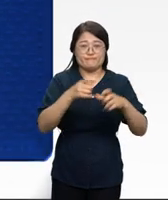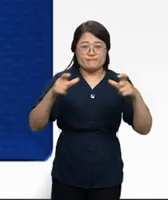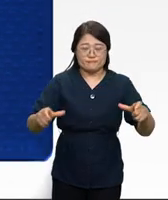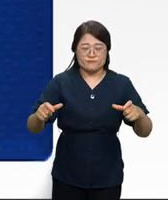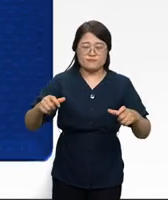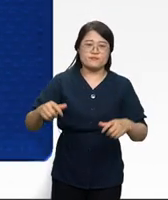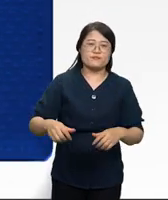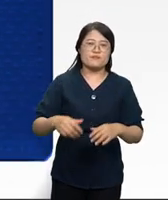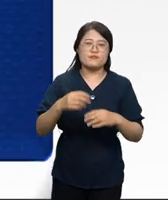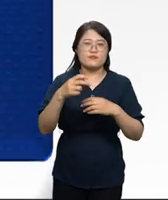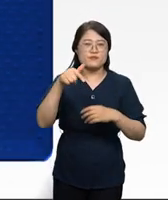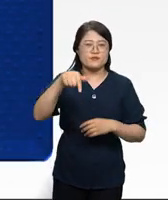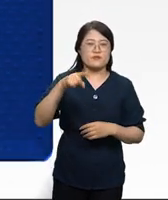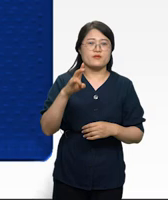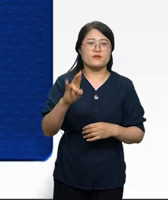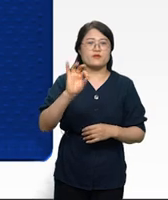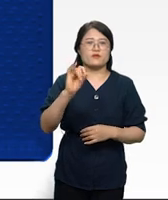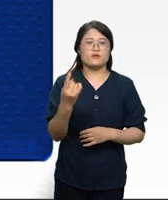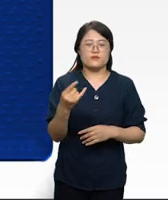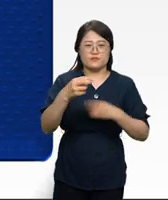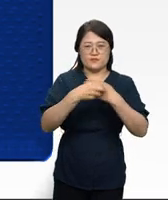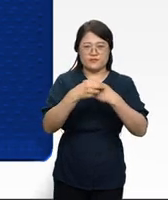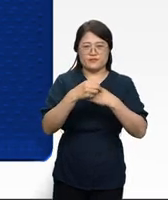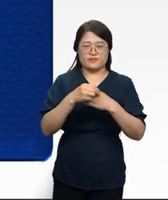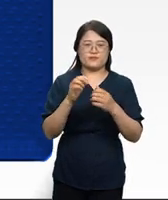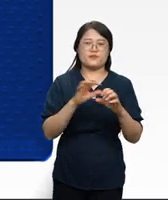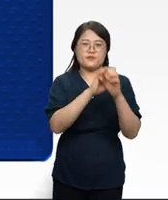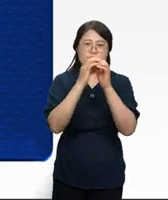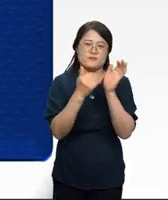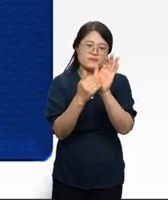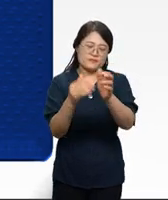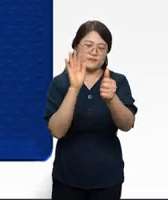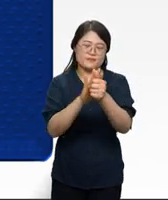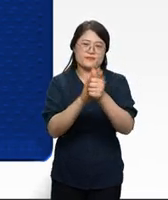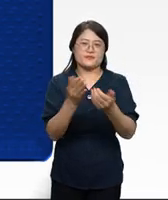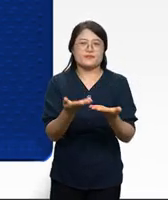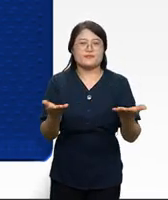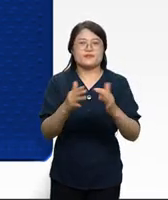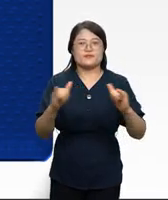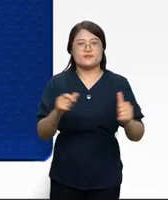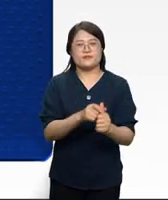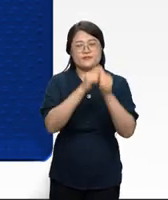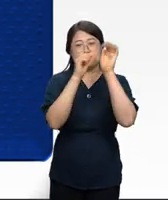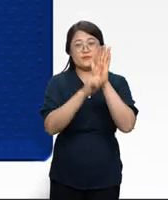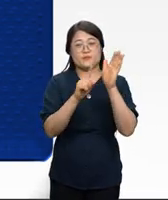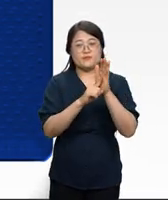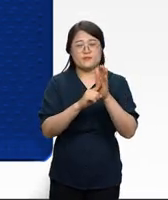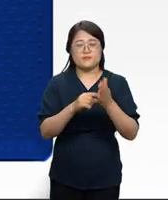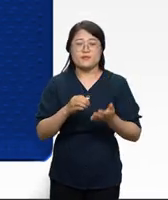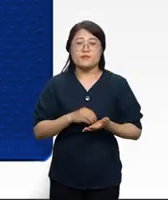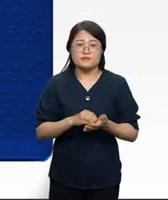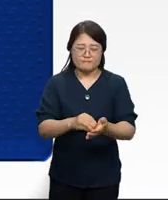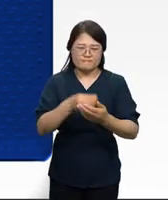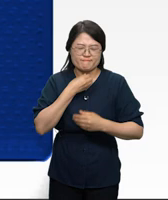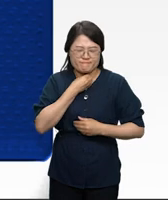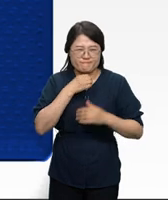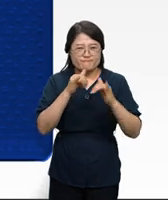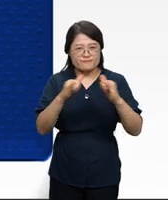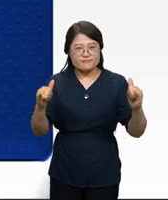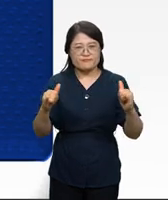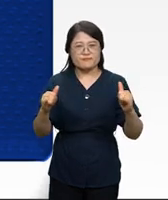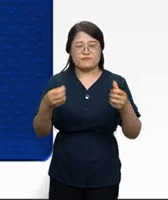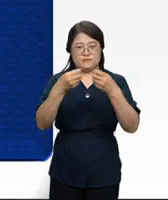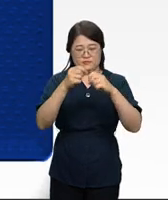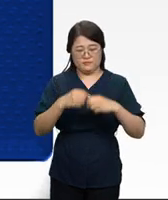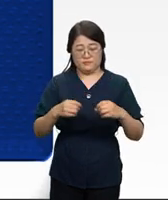위치한 정신건강병원인 개요병원에서 방역보조 인력을 모집합니다. 구인 내용에 관심 있는 분들께서는